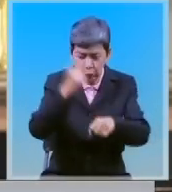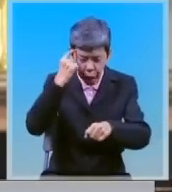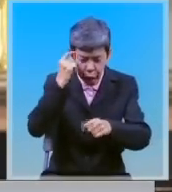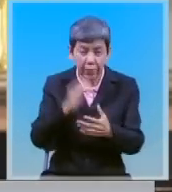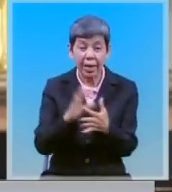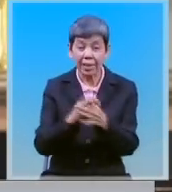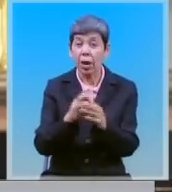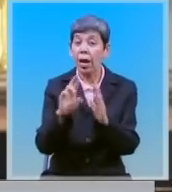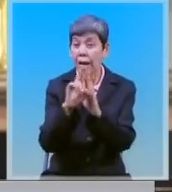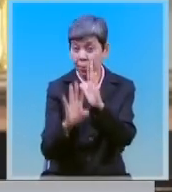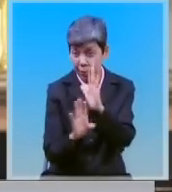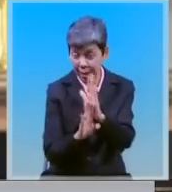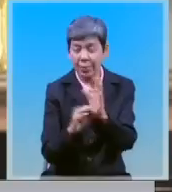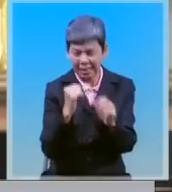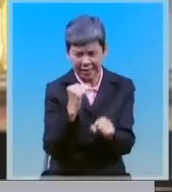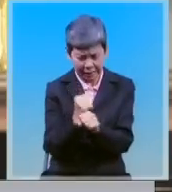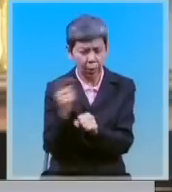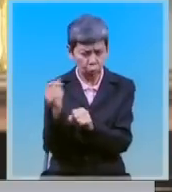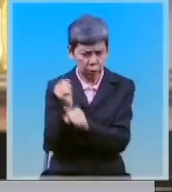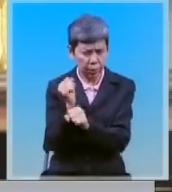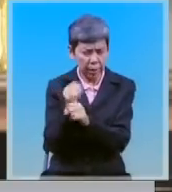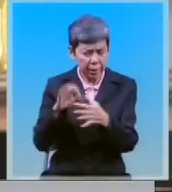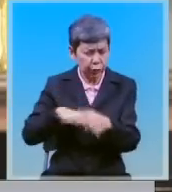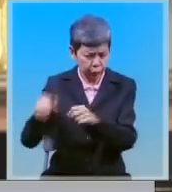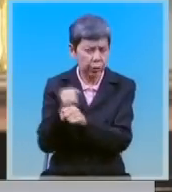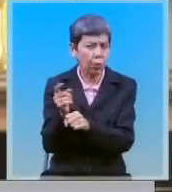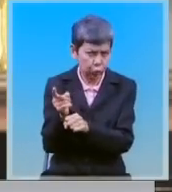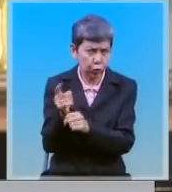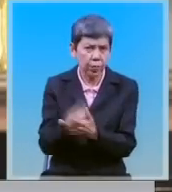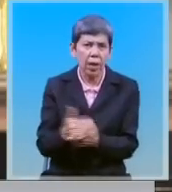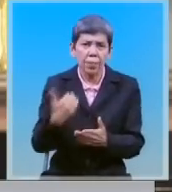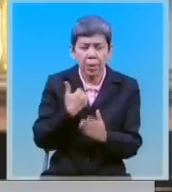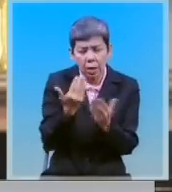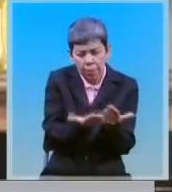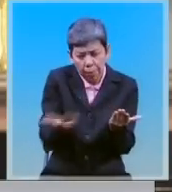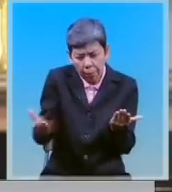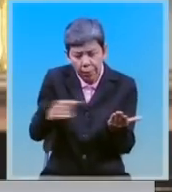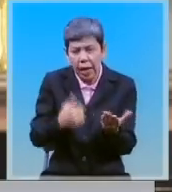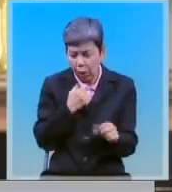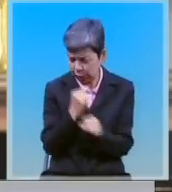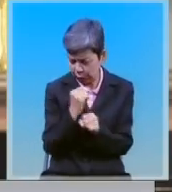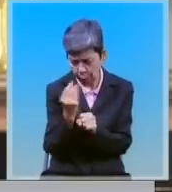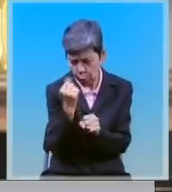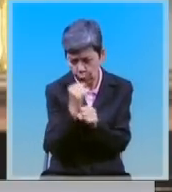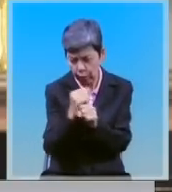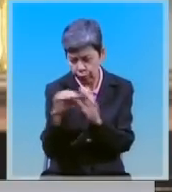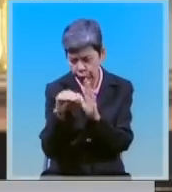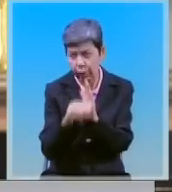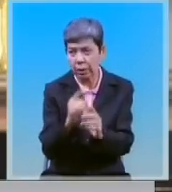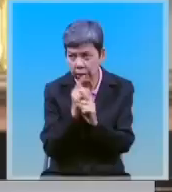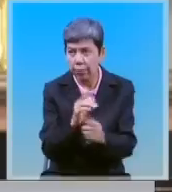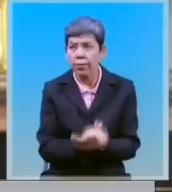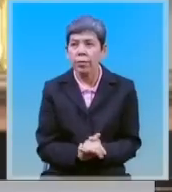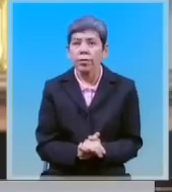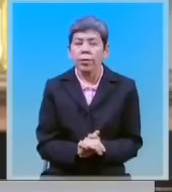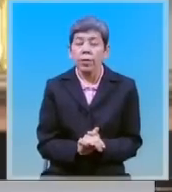กร่างระเบียบซึ่งก็อยู่ในระหว่างการดำเนินการมันมีหลายฉบับแต่ก็ต้องรีบทำให้เสร็จตามเวลานะครับ